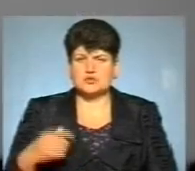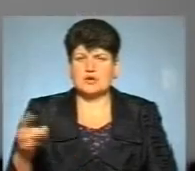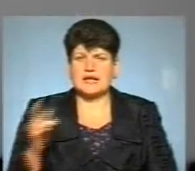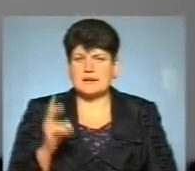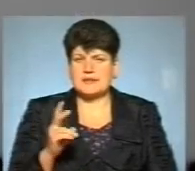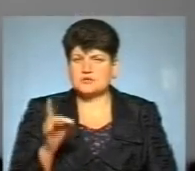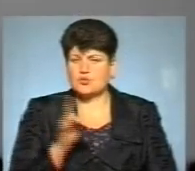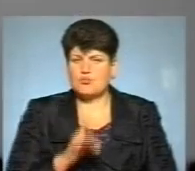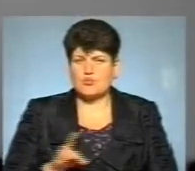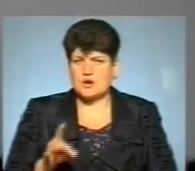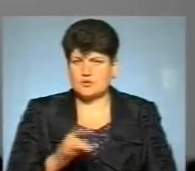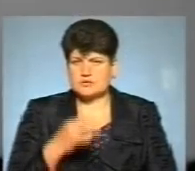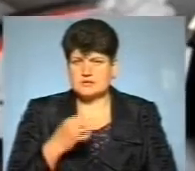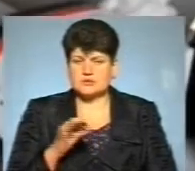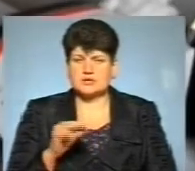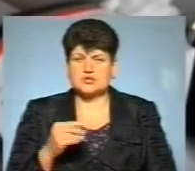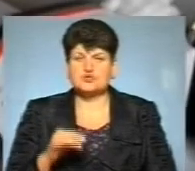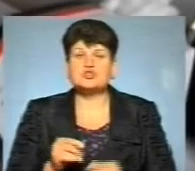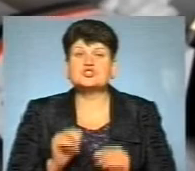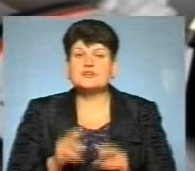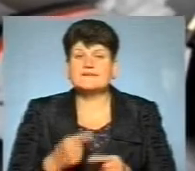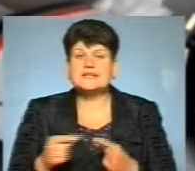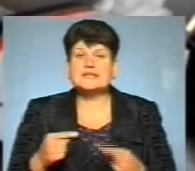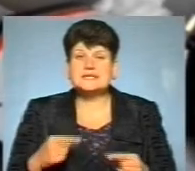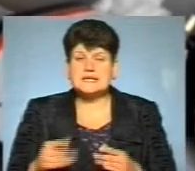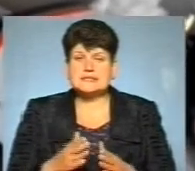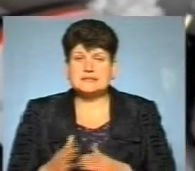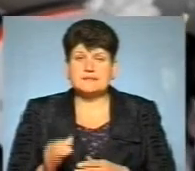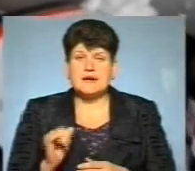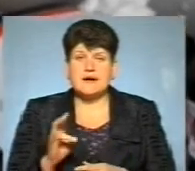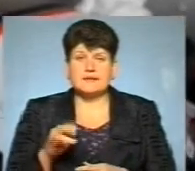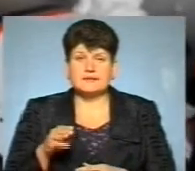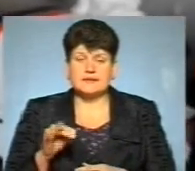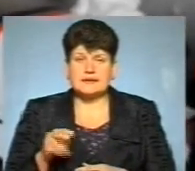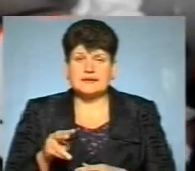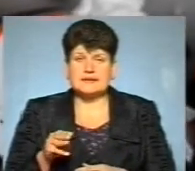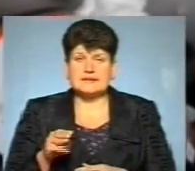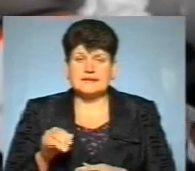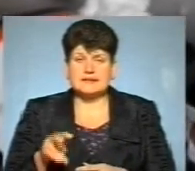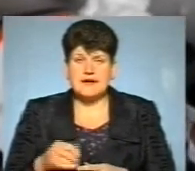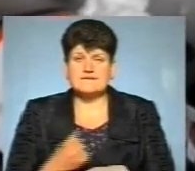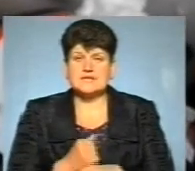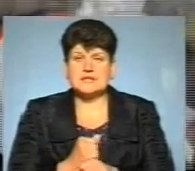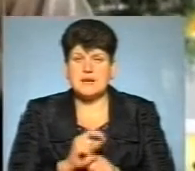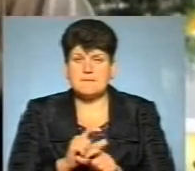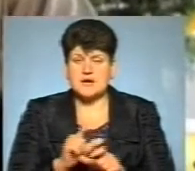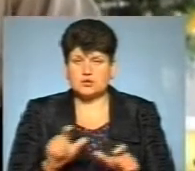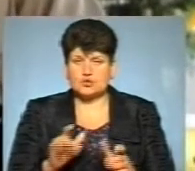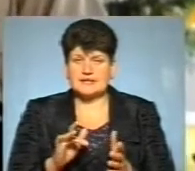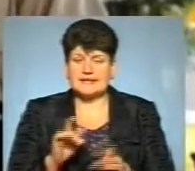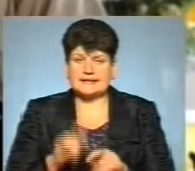районах, повідомила Оксана Чайчук. Чим відрізняються тест-системи на антитіла від лабораторних тестів на коронавірус,